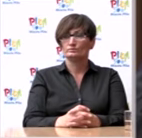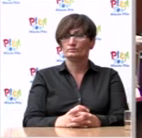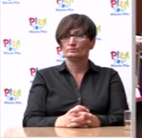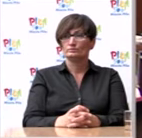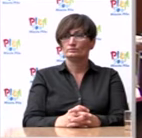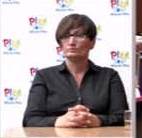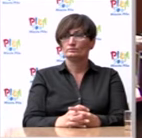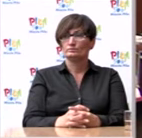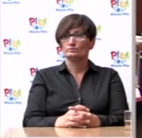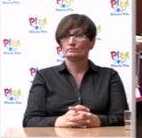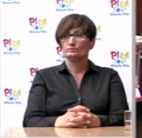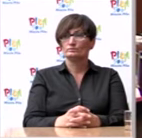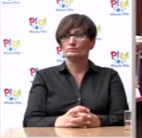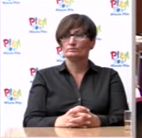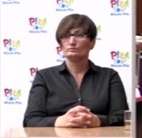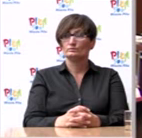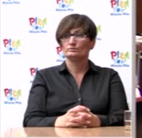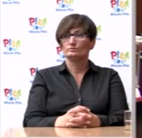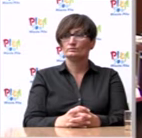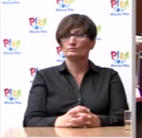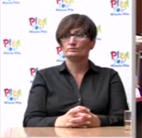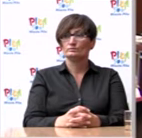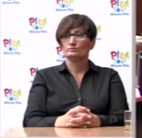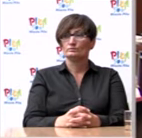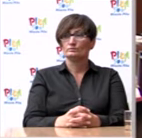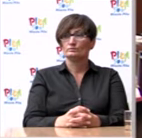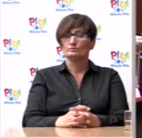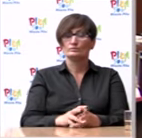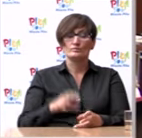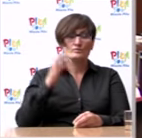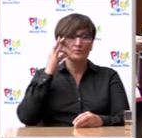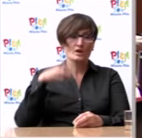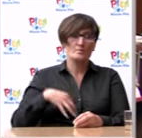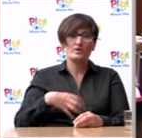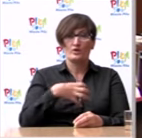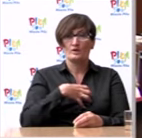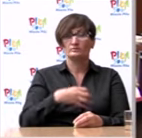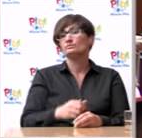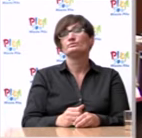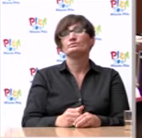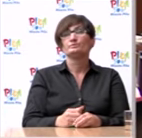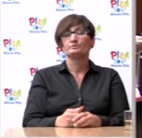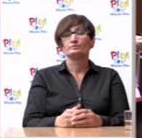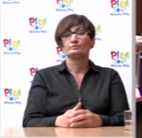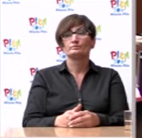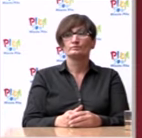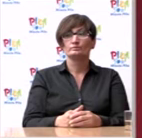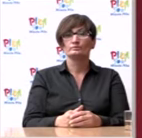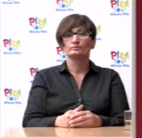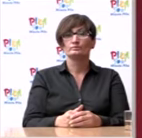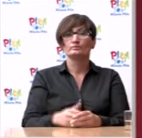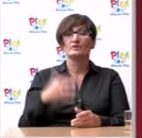bardzo. Dziękuję bardzo. Bardzo proszę pani dyrektor. Chciałabym jeszcze